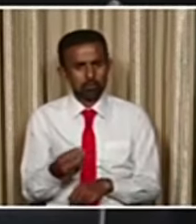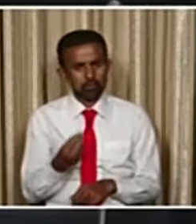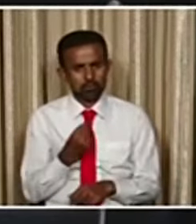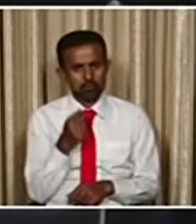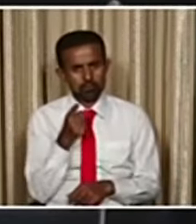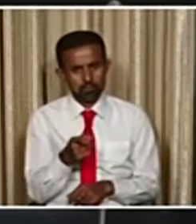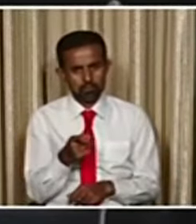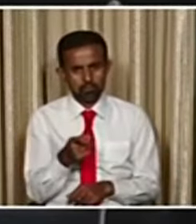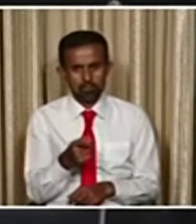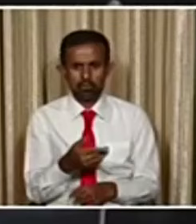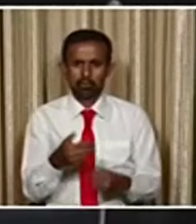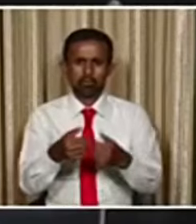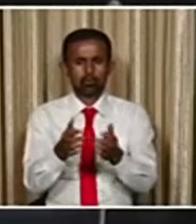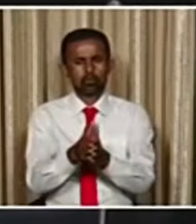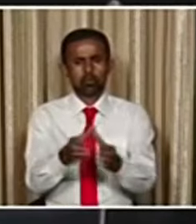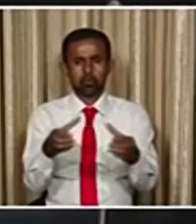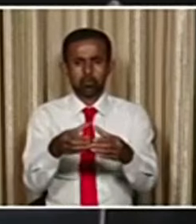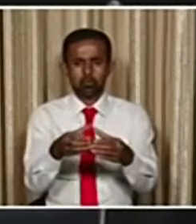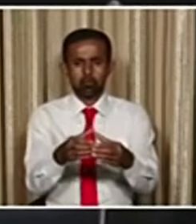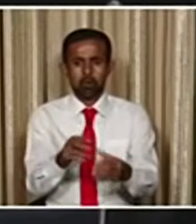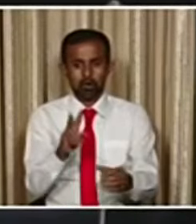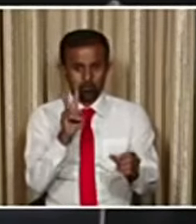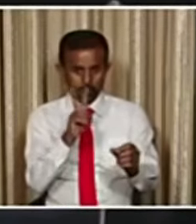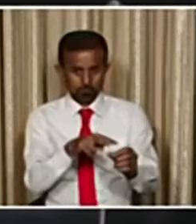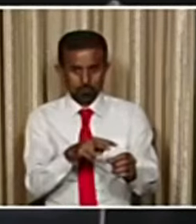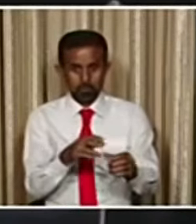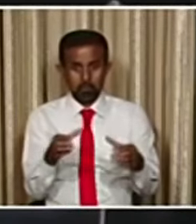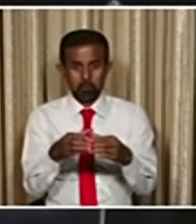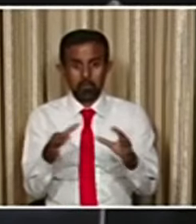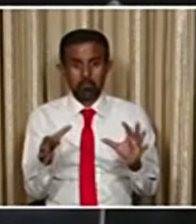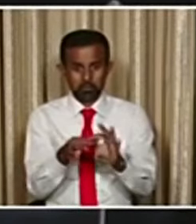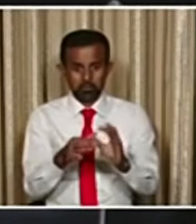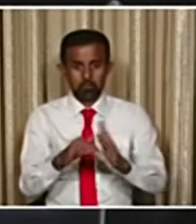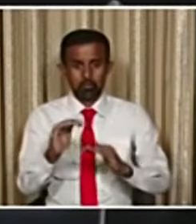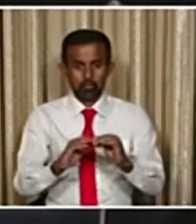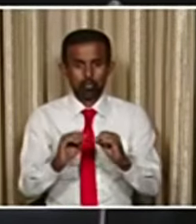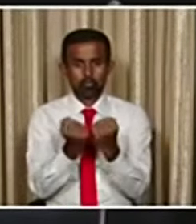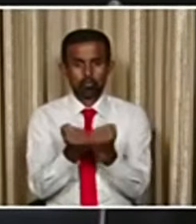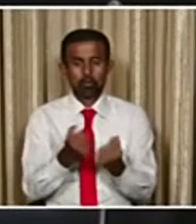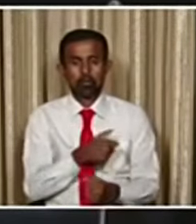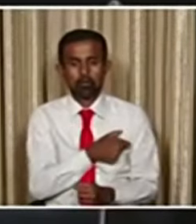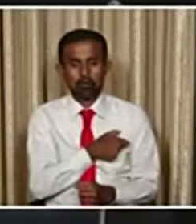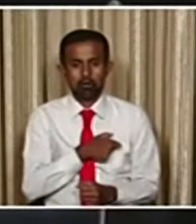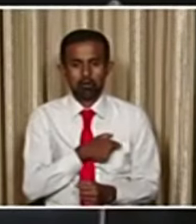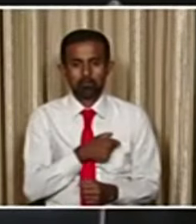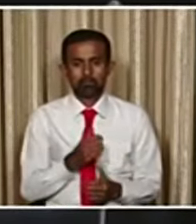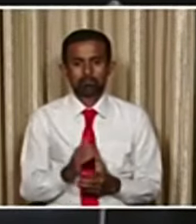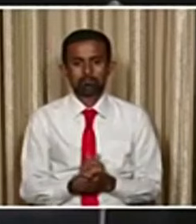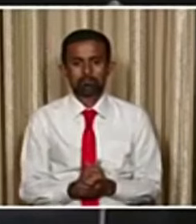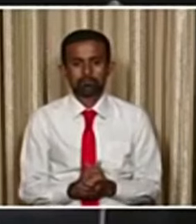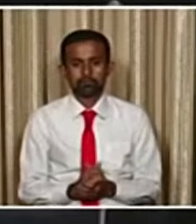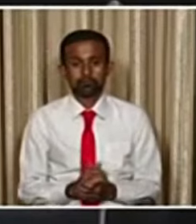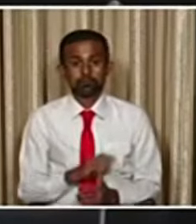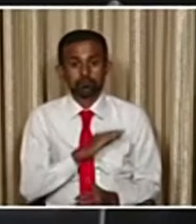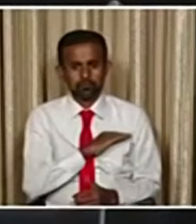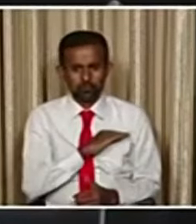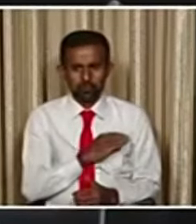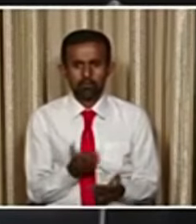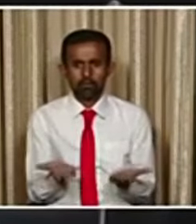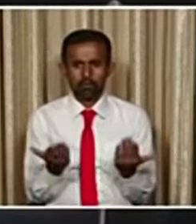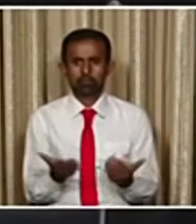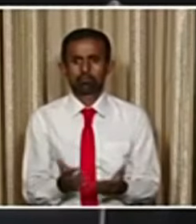දෙනවද ඔබට ඔබේ පක්ෂ ගැන විශ්වාස තියෙනවා නම් මේ පක්ෂවලට සම්බන්ධය තමයි වෘත්තීය සමිතියේ නායකයෝ කාලය අවසන් කරව යමතුමා ඉවසගෙන